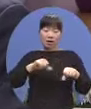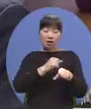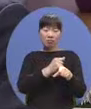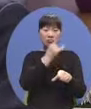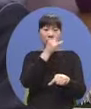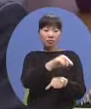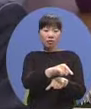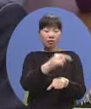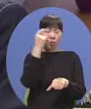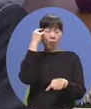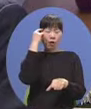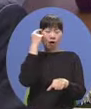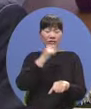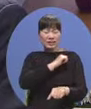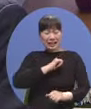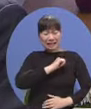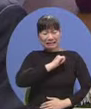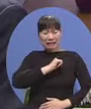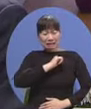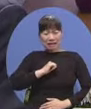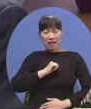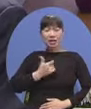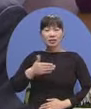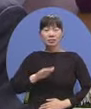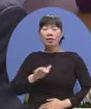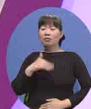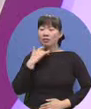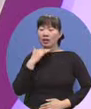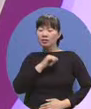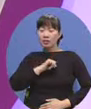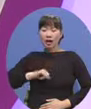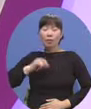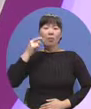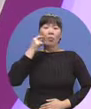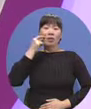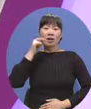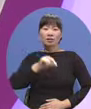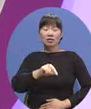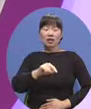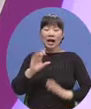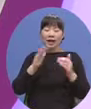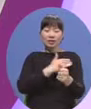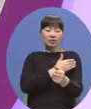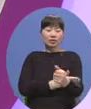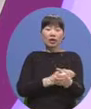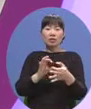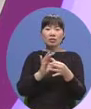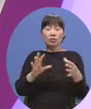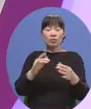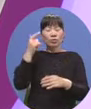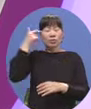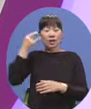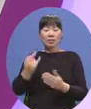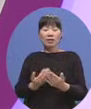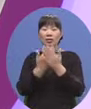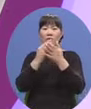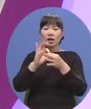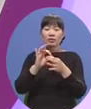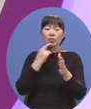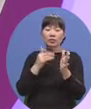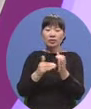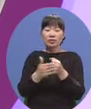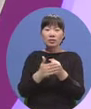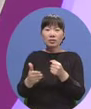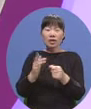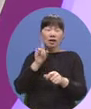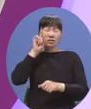그러면 참아봐라 참아봐라 하는데 애들은 그 나이들은 참을 수가 없어요. 그거는 애의 능력하고 관계없고 두뇌 발달하고도 관계없기 때문에 네. 이거를